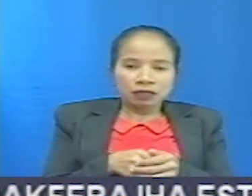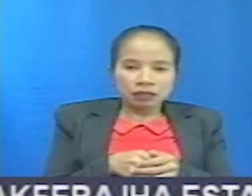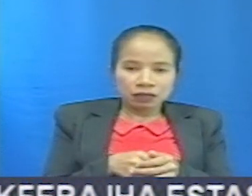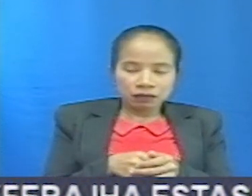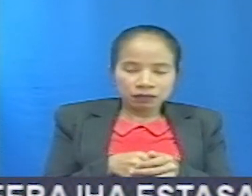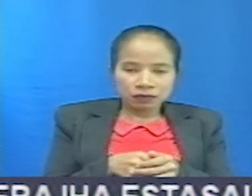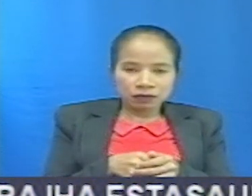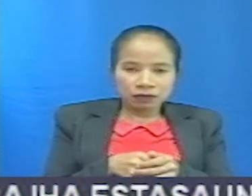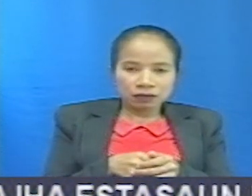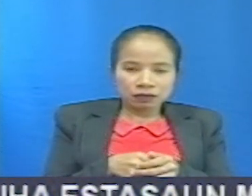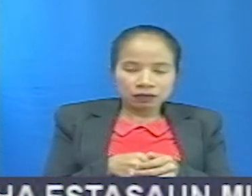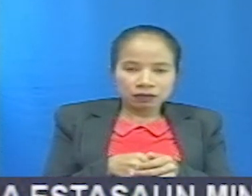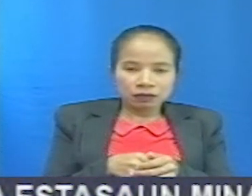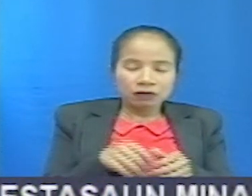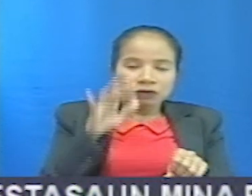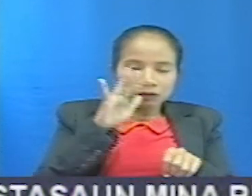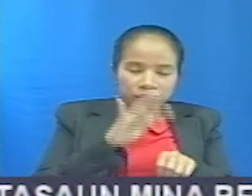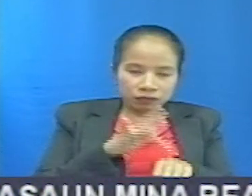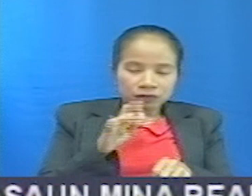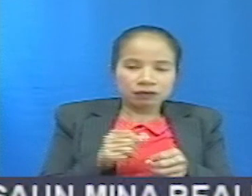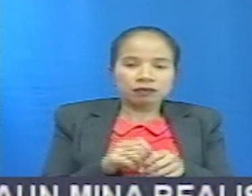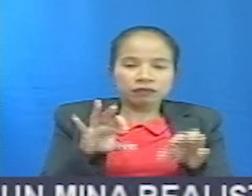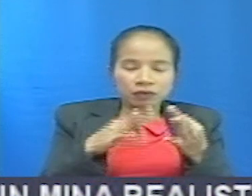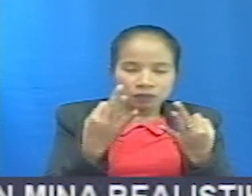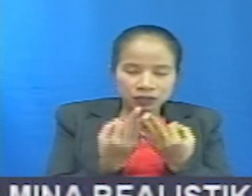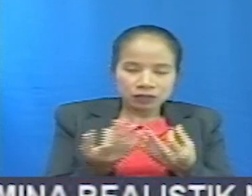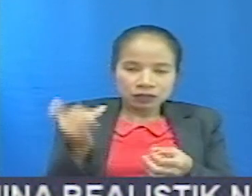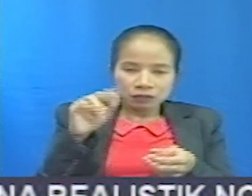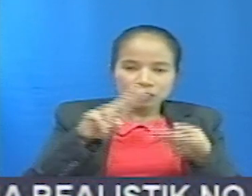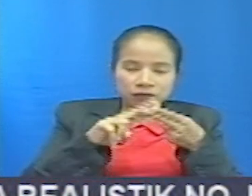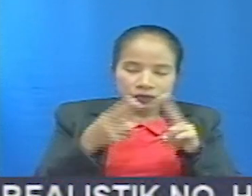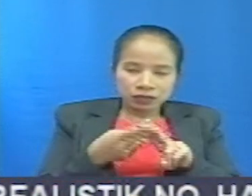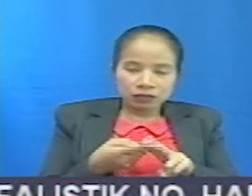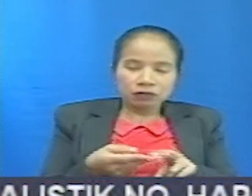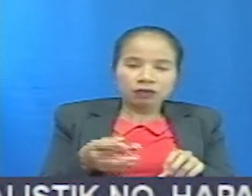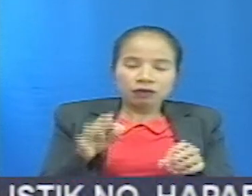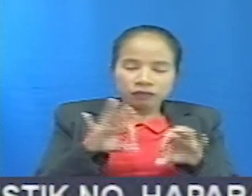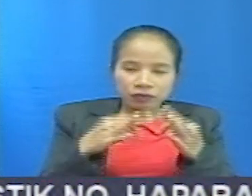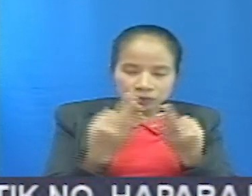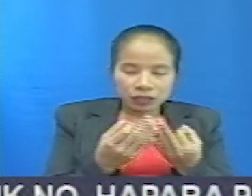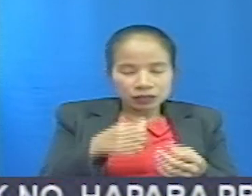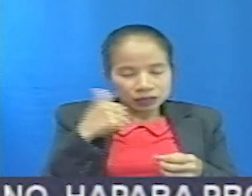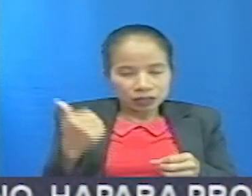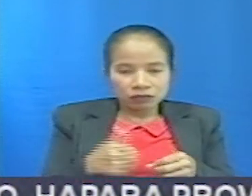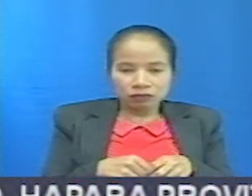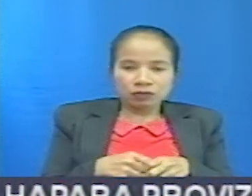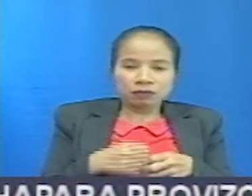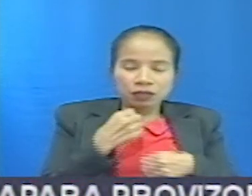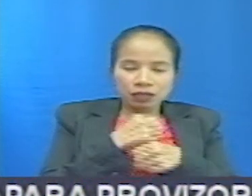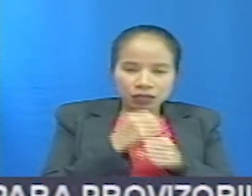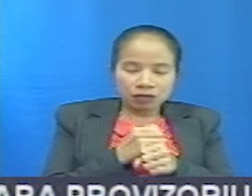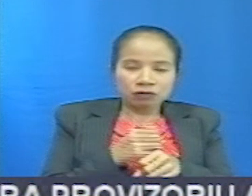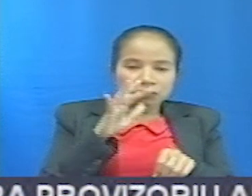durante ne pasien kontak direta ho familia ser ne pema vizino i familia ser seluk ne pema durante halo kontak tu malo honia i halo